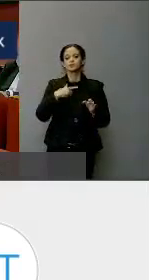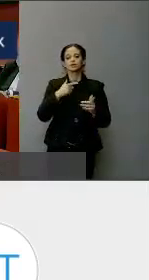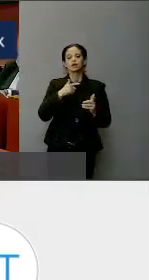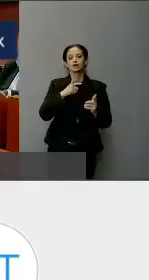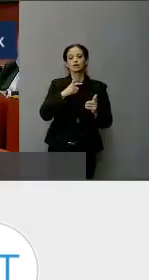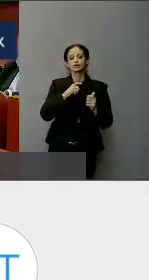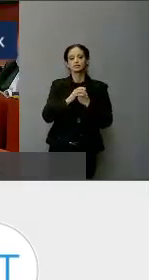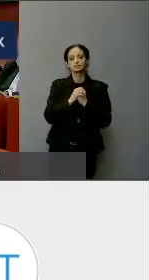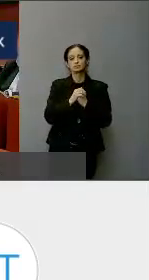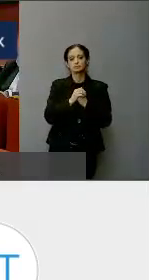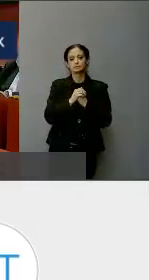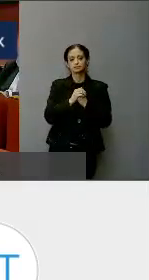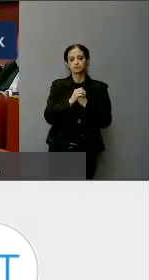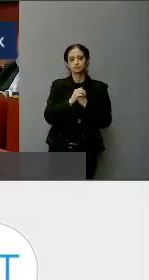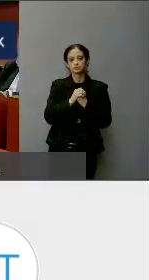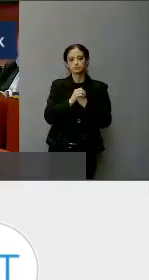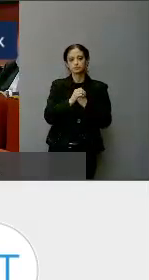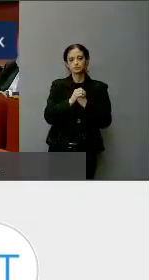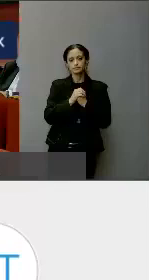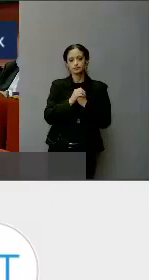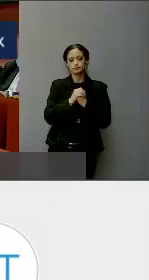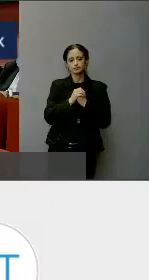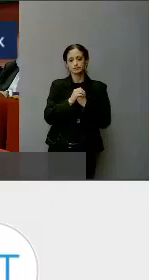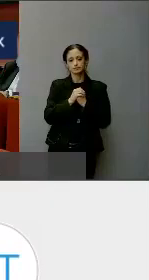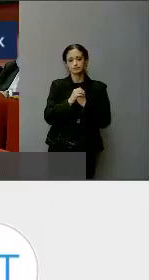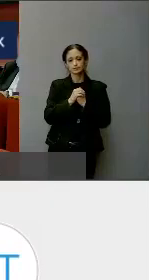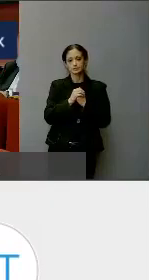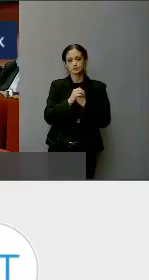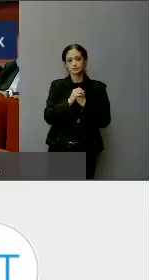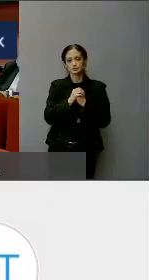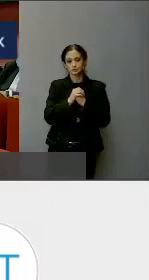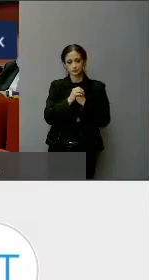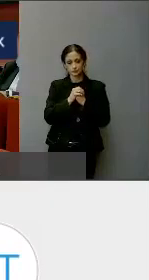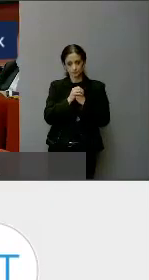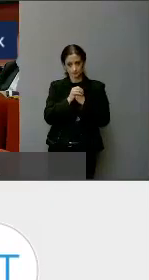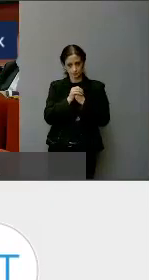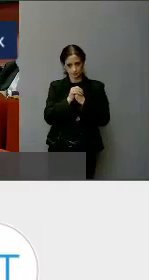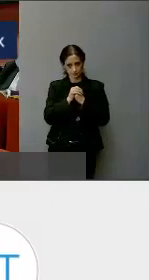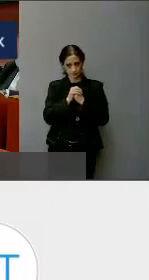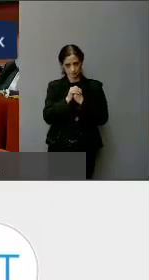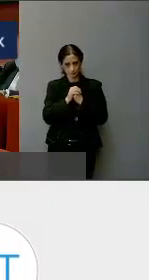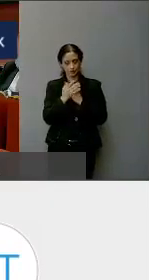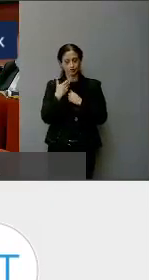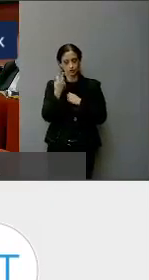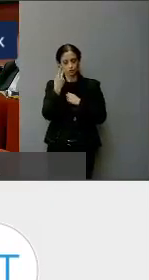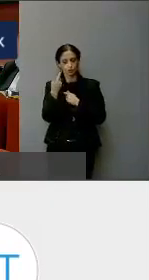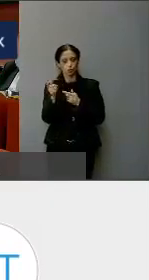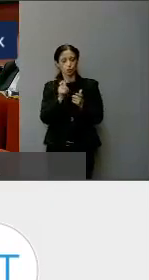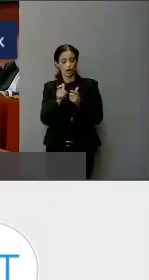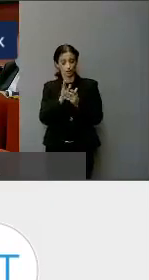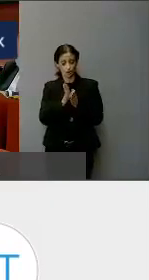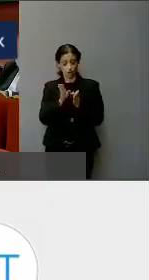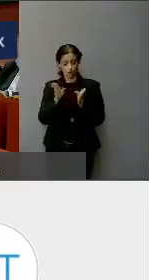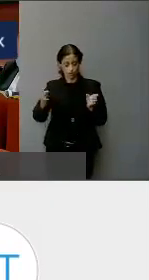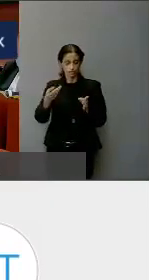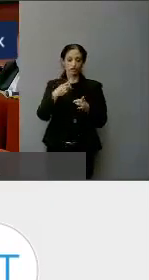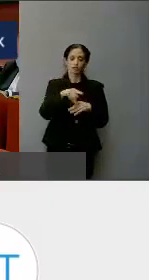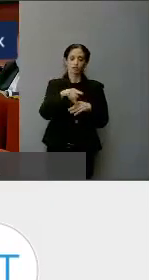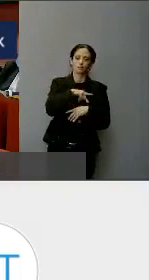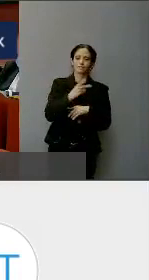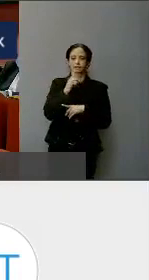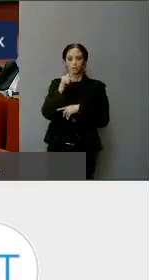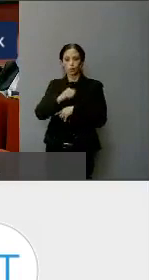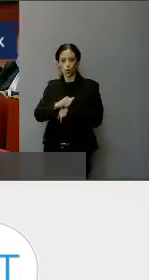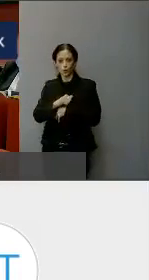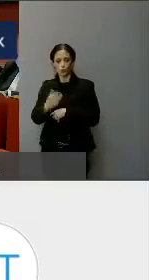diciamo il tipo più privatistico e non diciamo incardinato all'interno del comune che hanno una scadenza con una percentuale prevista